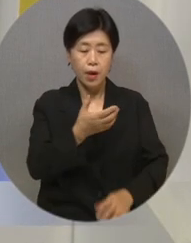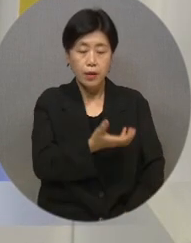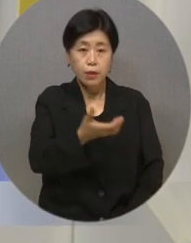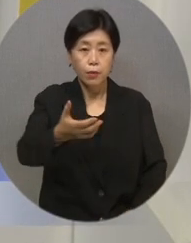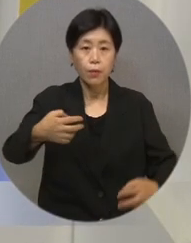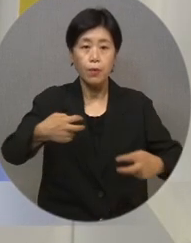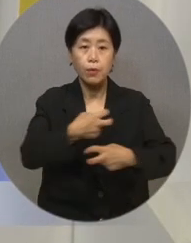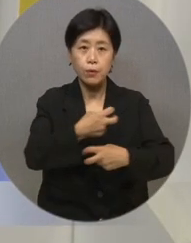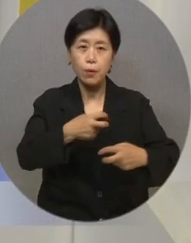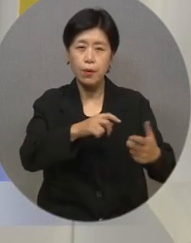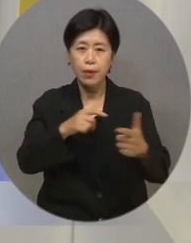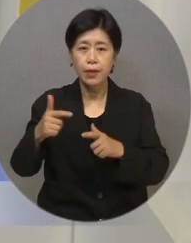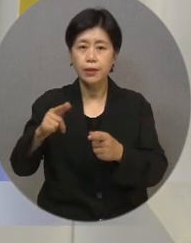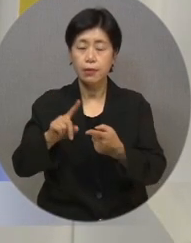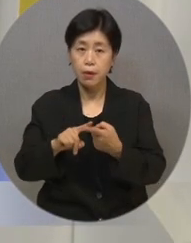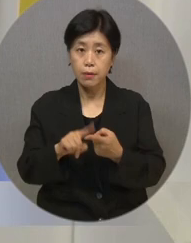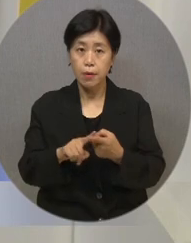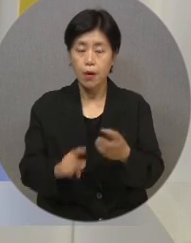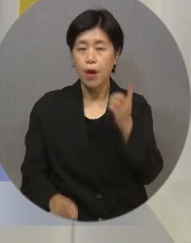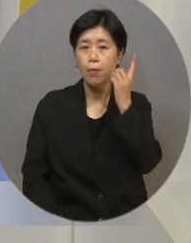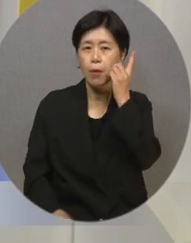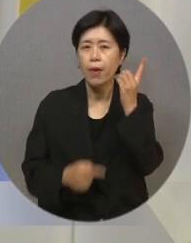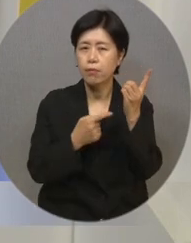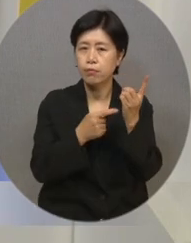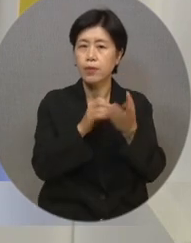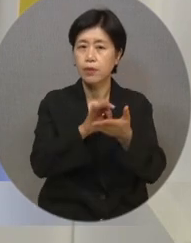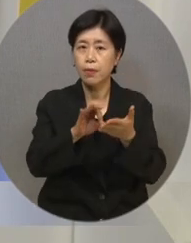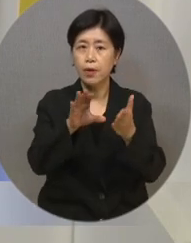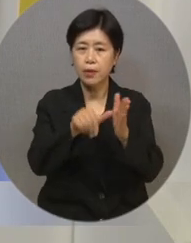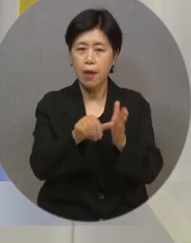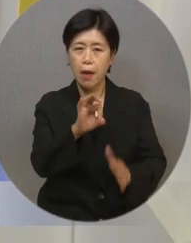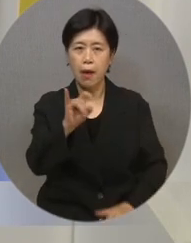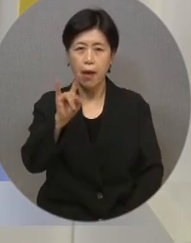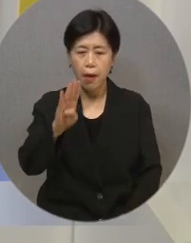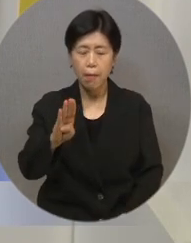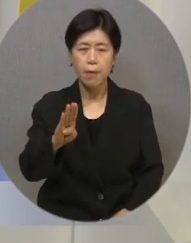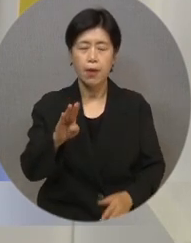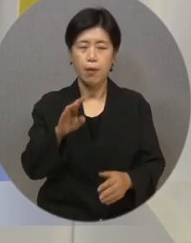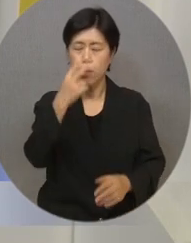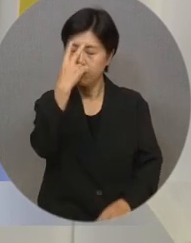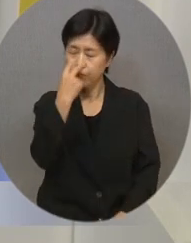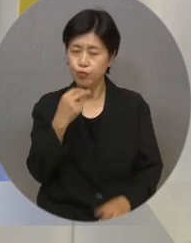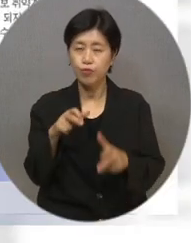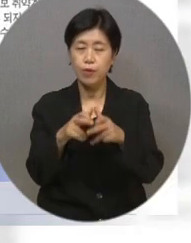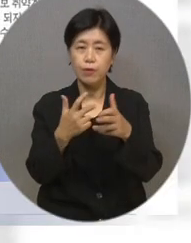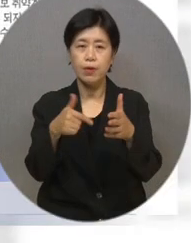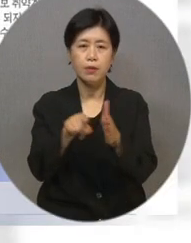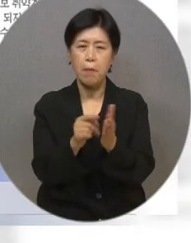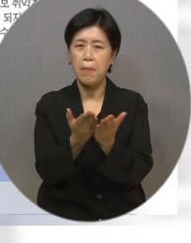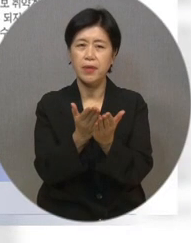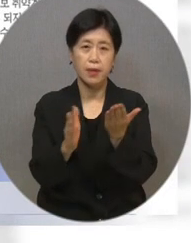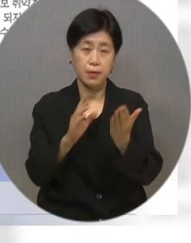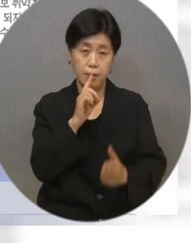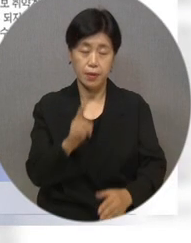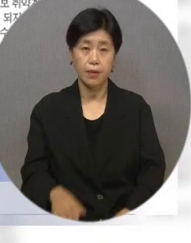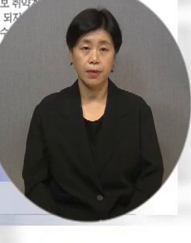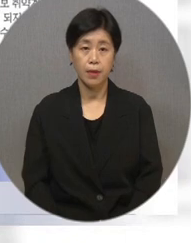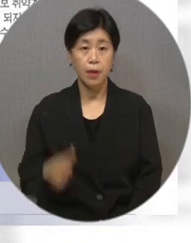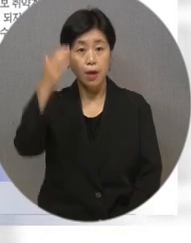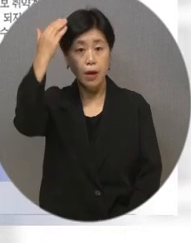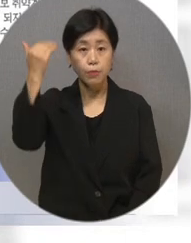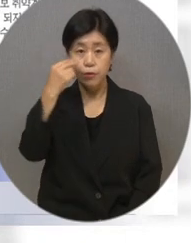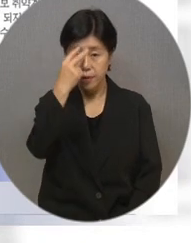시설을 제공하는 모바일 앱에서이 시각장애인들 서비스 이용이 어렵다는 기사가 실려 있는데요 한국